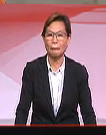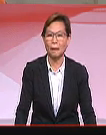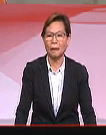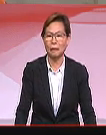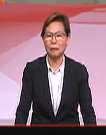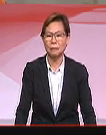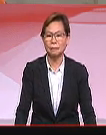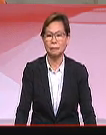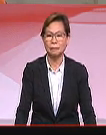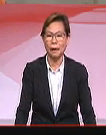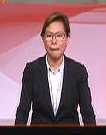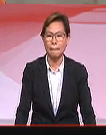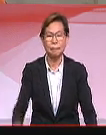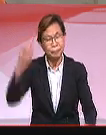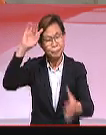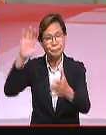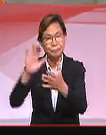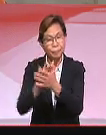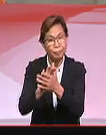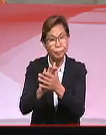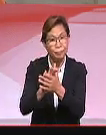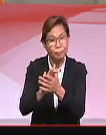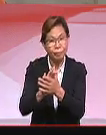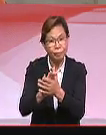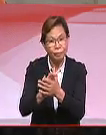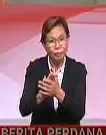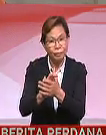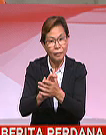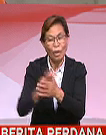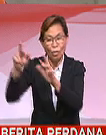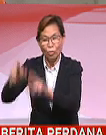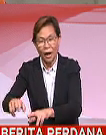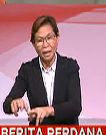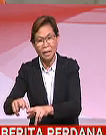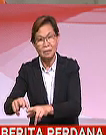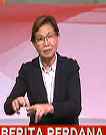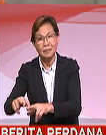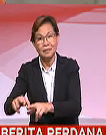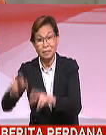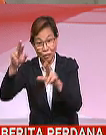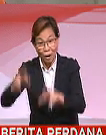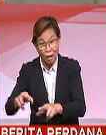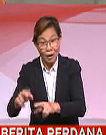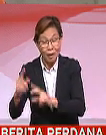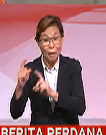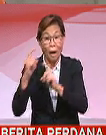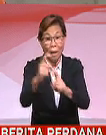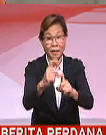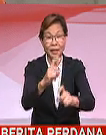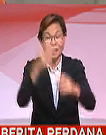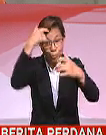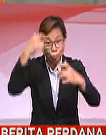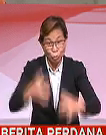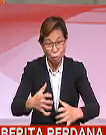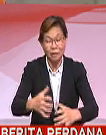Kita yakin dengan keputusan yang telah diberi mandat oleh rakyat, apa yang penting ialah parti-parti yang